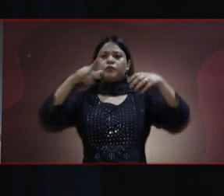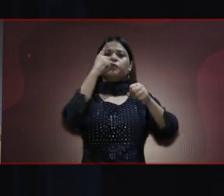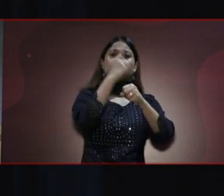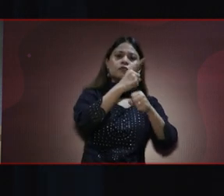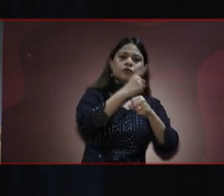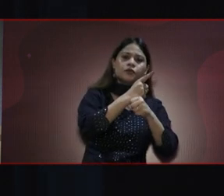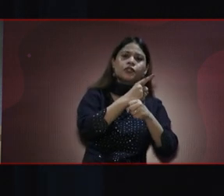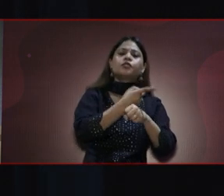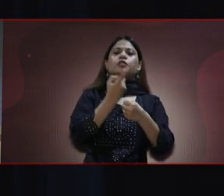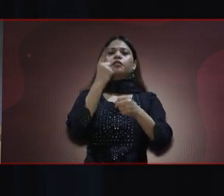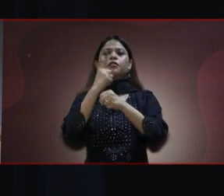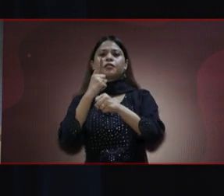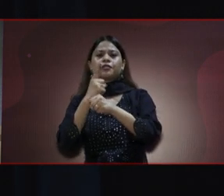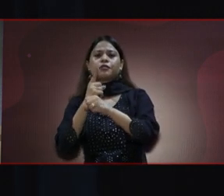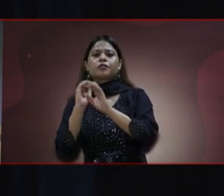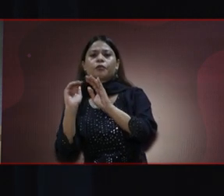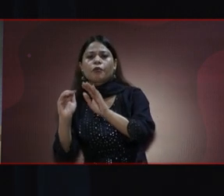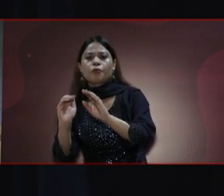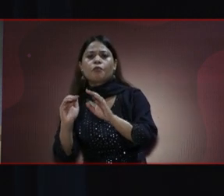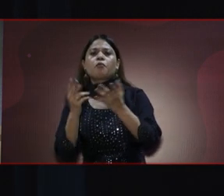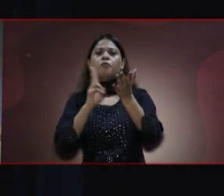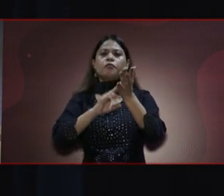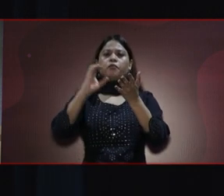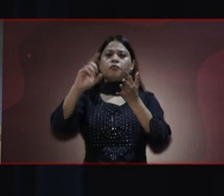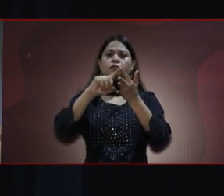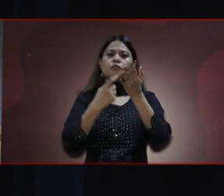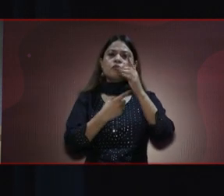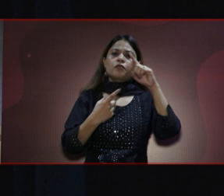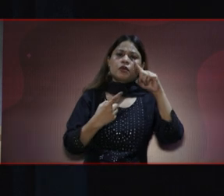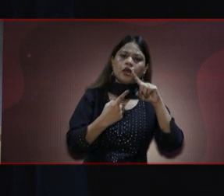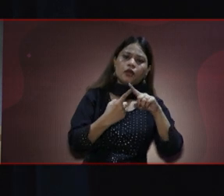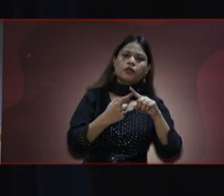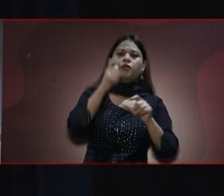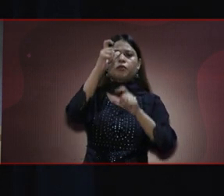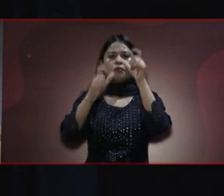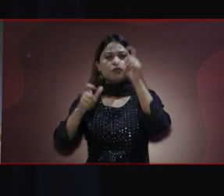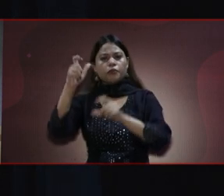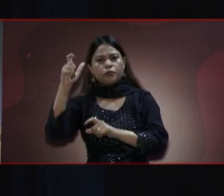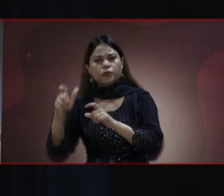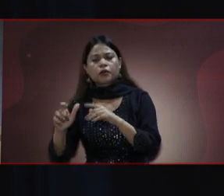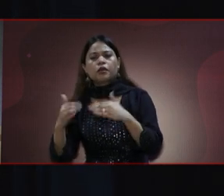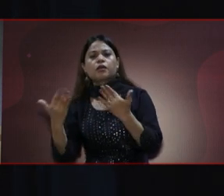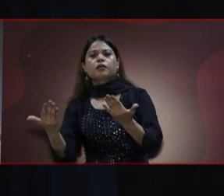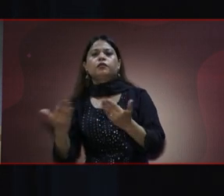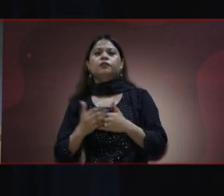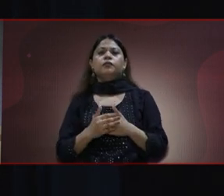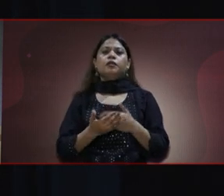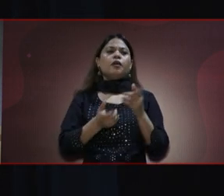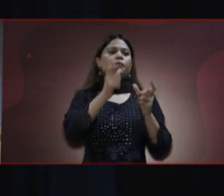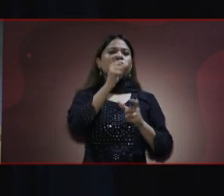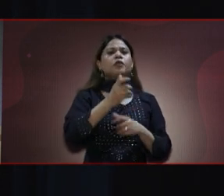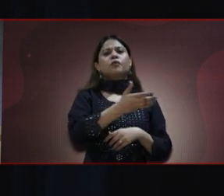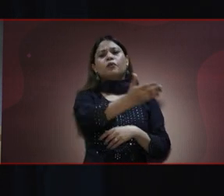शिक्षक, NCERT की अधिकारी मित्रगण, शिक्षक भाई और